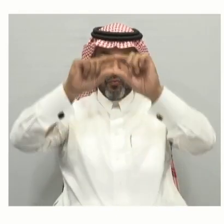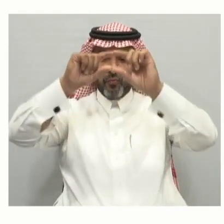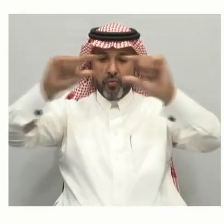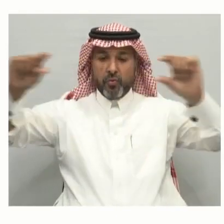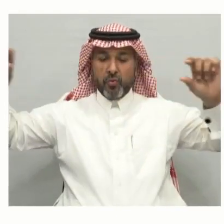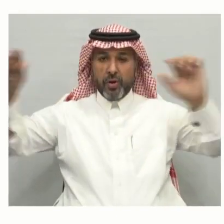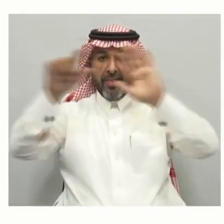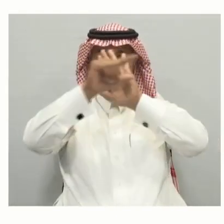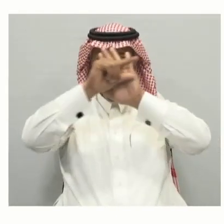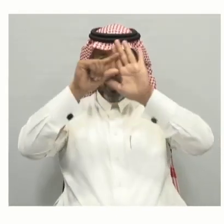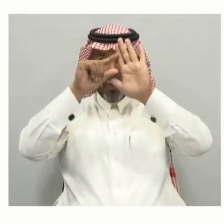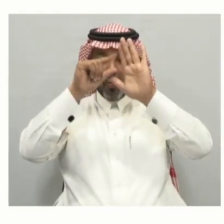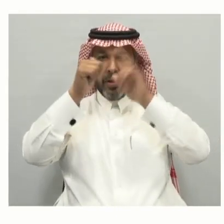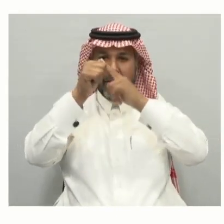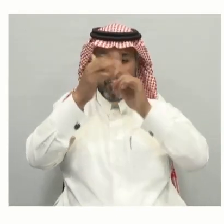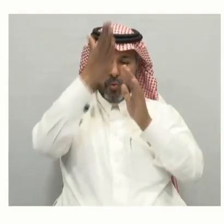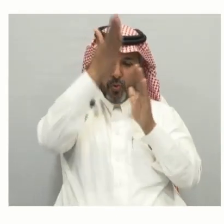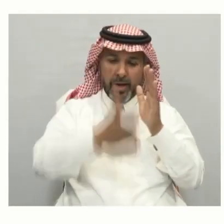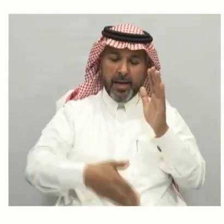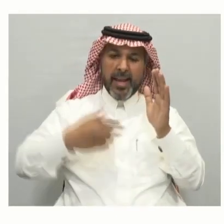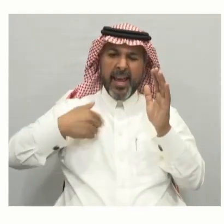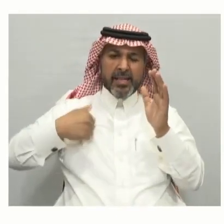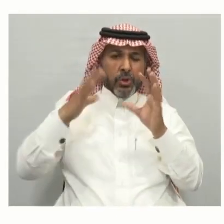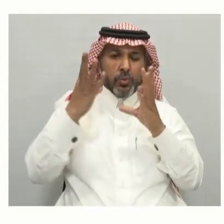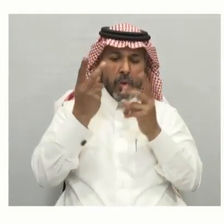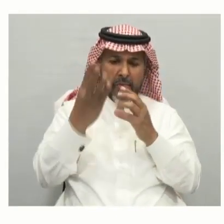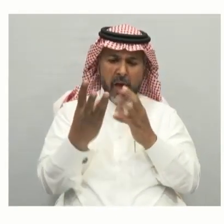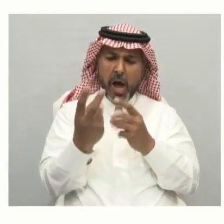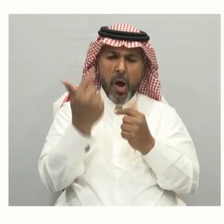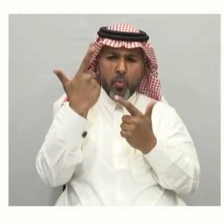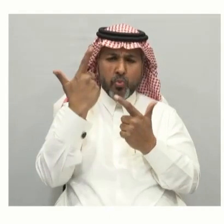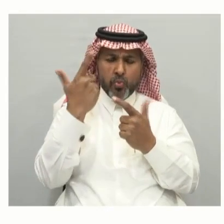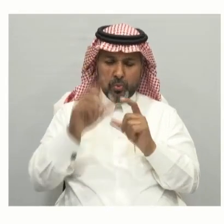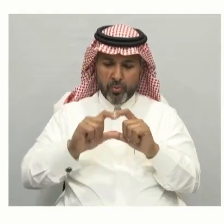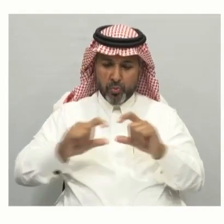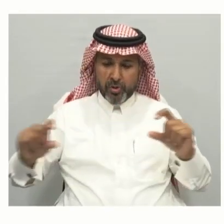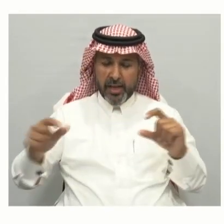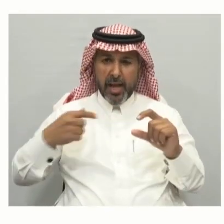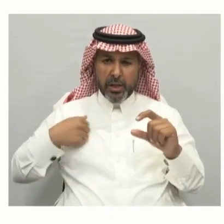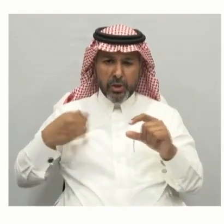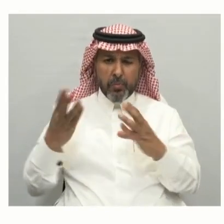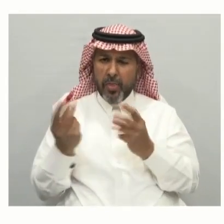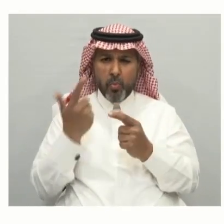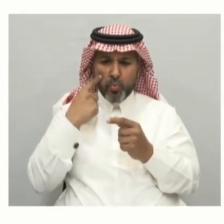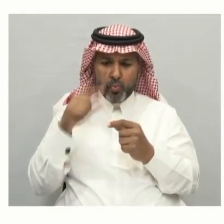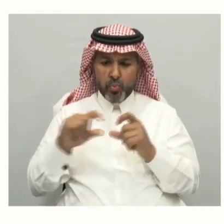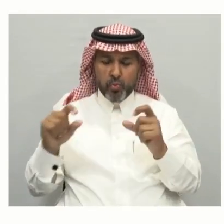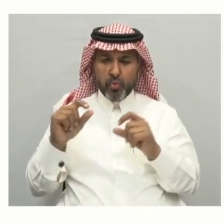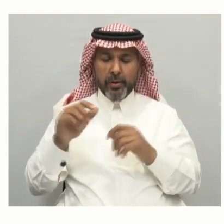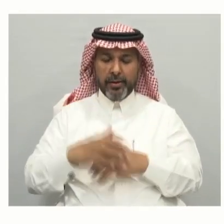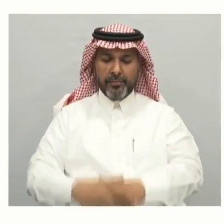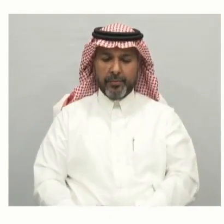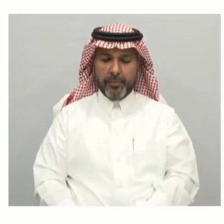لهذا التمثيل عدد الاخوه لبعض الطلاب الان لدينا احمد